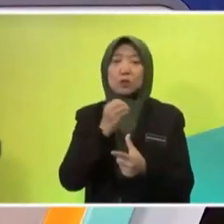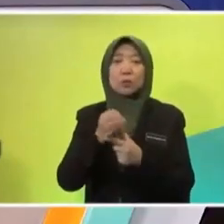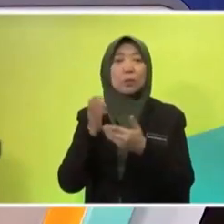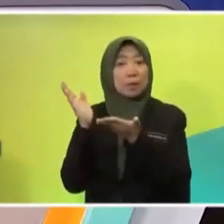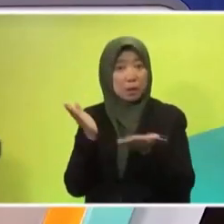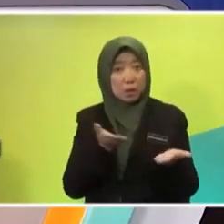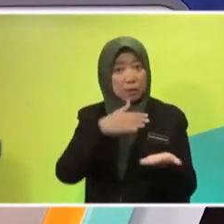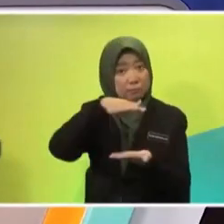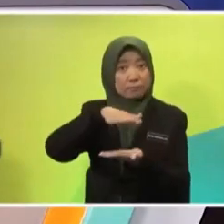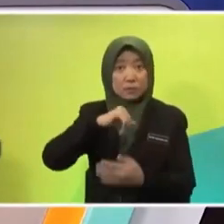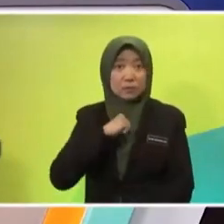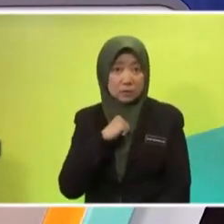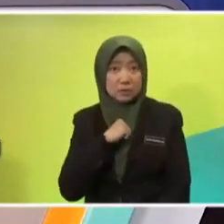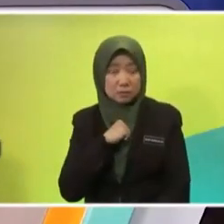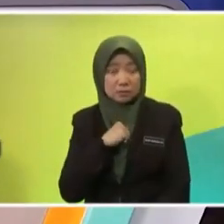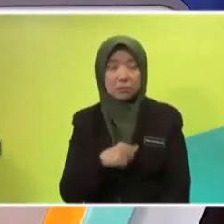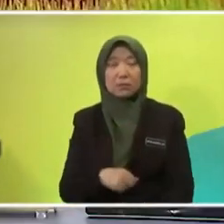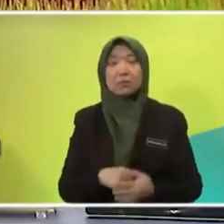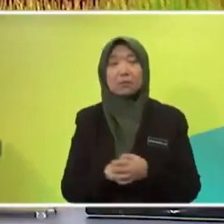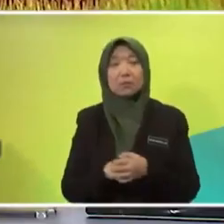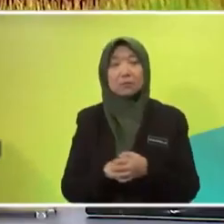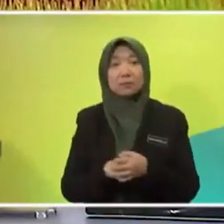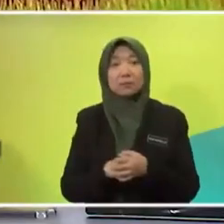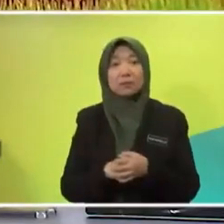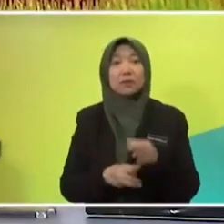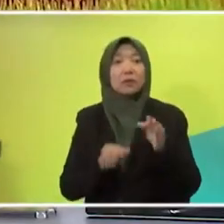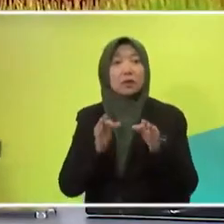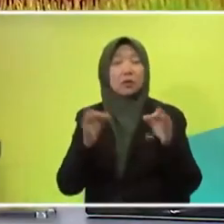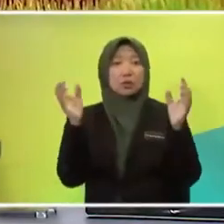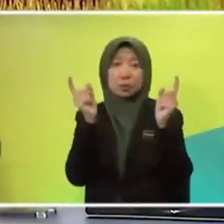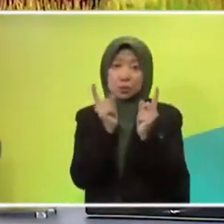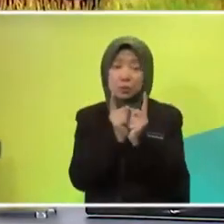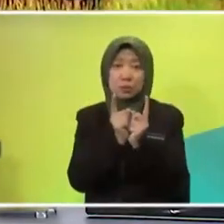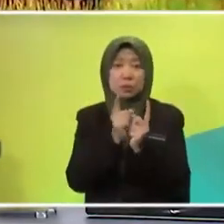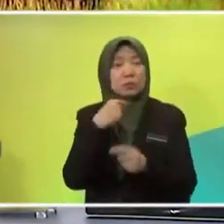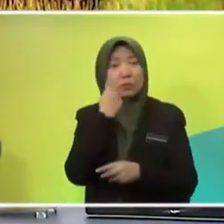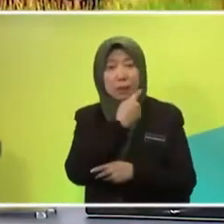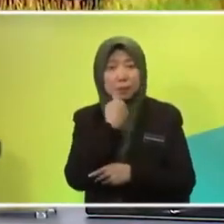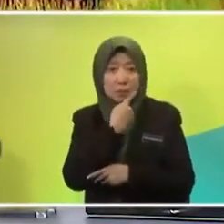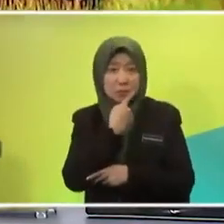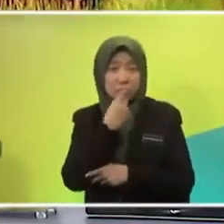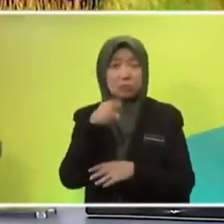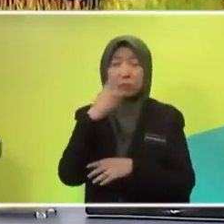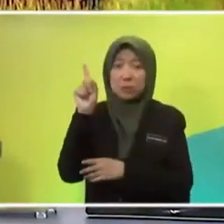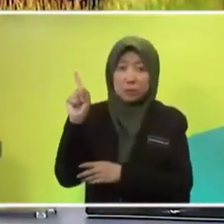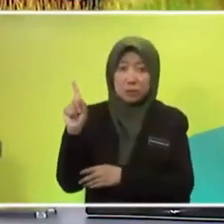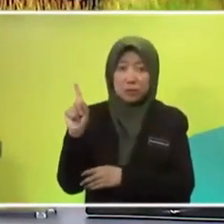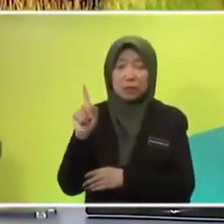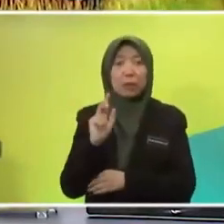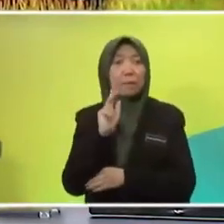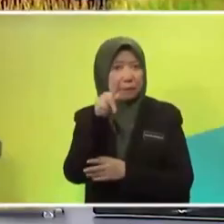gel pembasmi kuman. Dan kalau berjumpa dengan mana-mana individu di tempat awam,